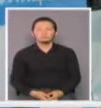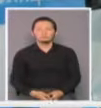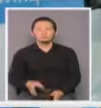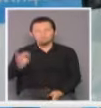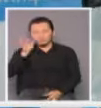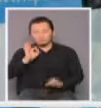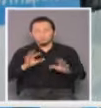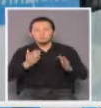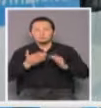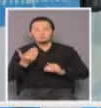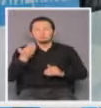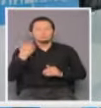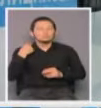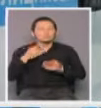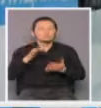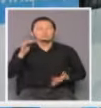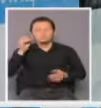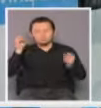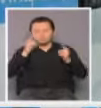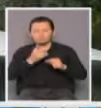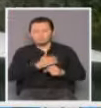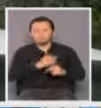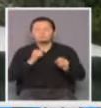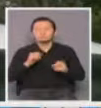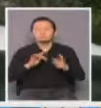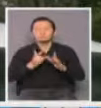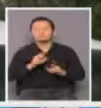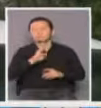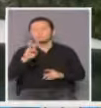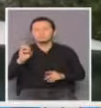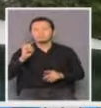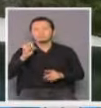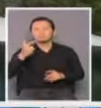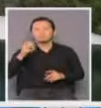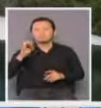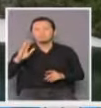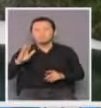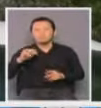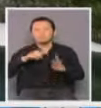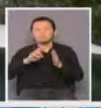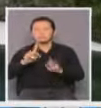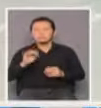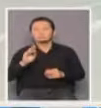Напомним, если вы хотите узнать о своих налогах за прошлый год, то можете получить информацию по сайту ЕГОВ и